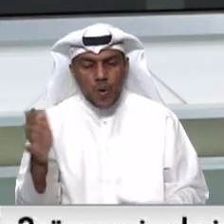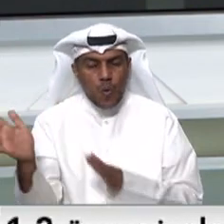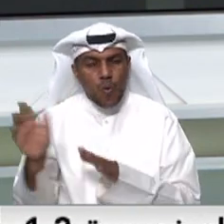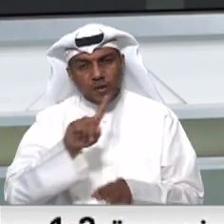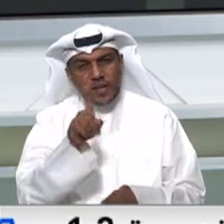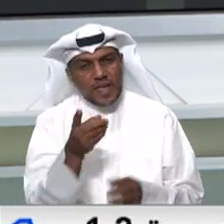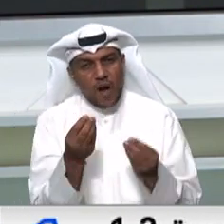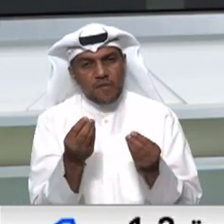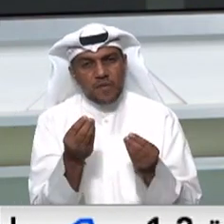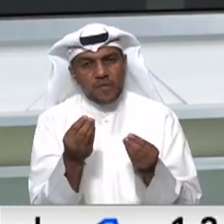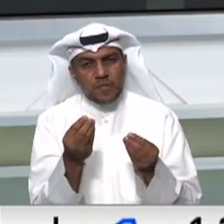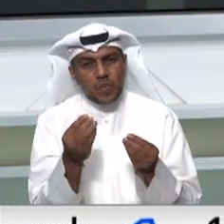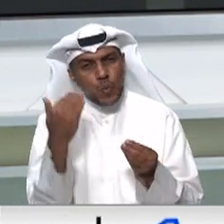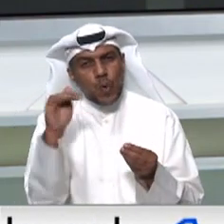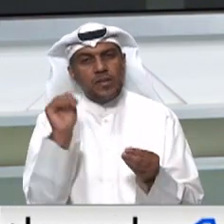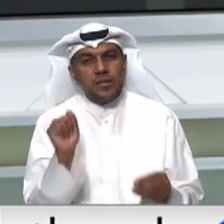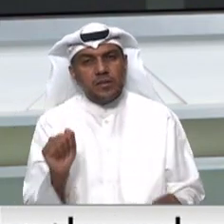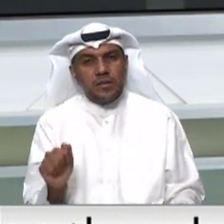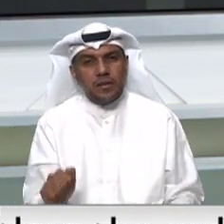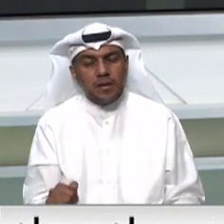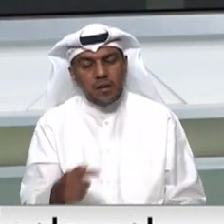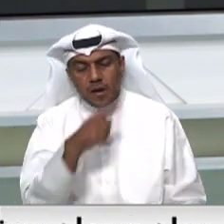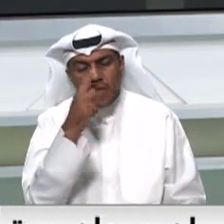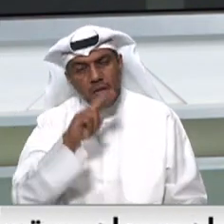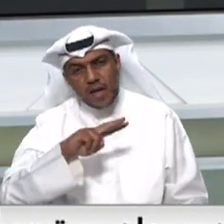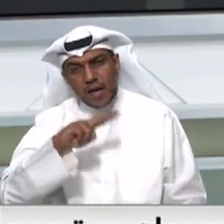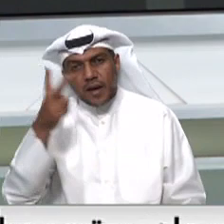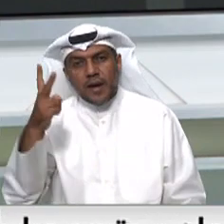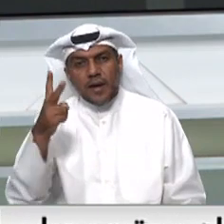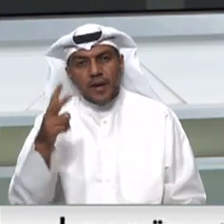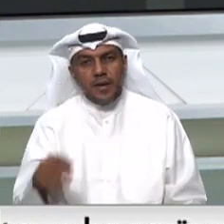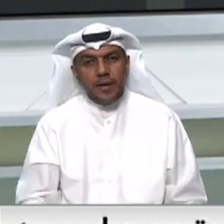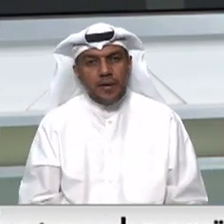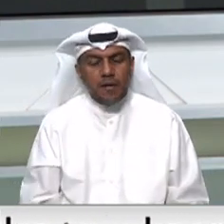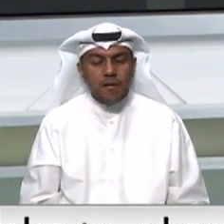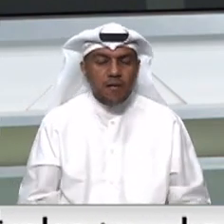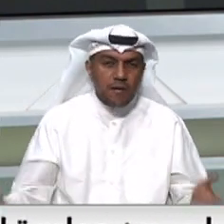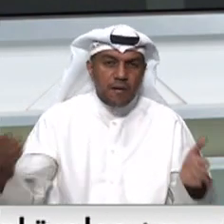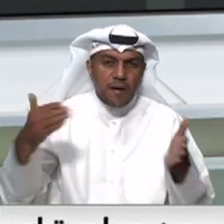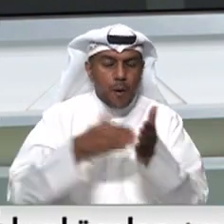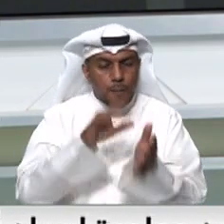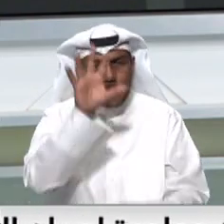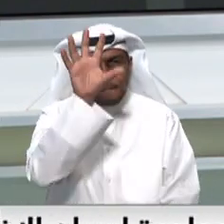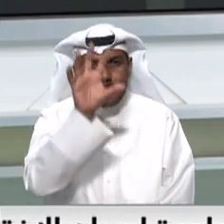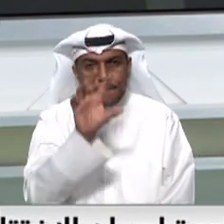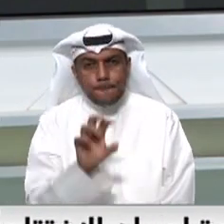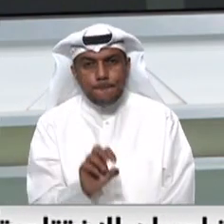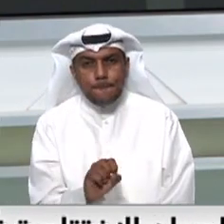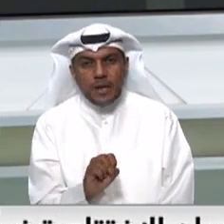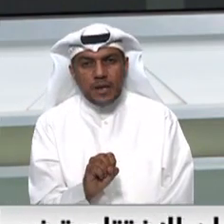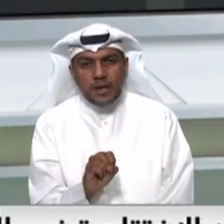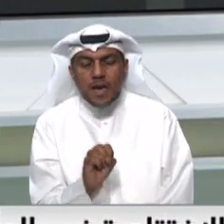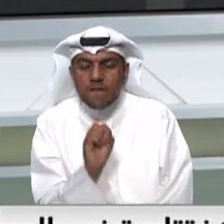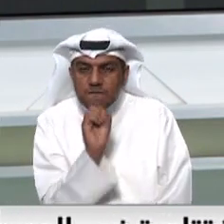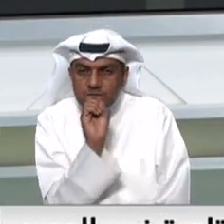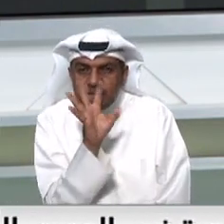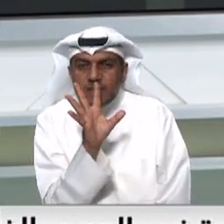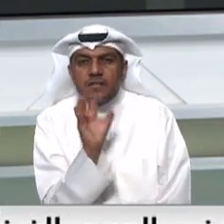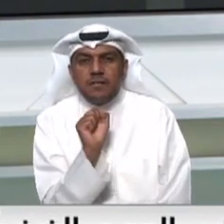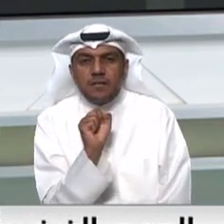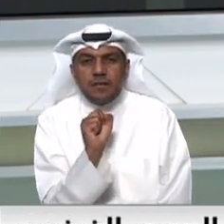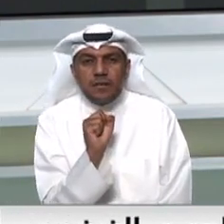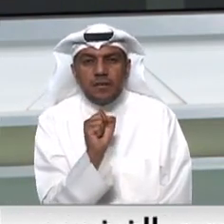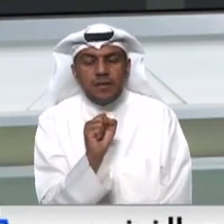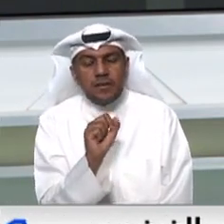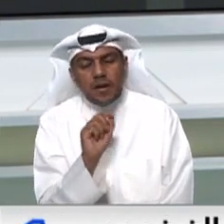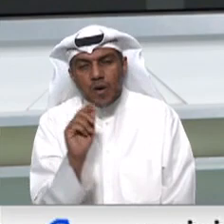قد تتحول لرياح متقلبة الاتجاه خفيفة السرعة في آخر ساعات الليل وبداية ساعات الأولى من الصباح، قد